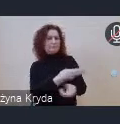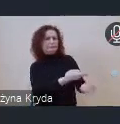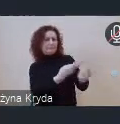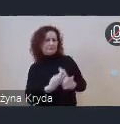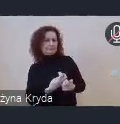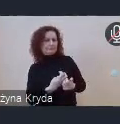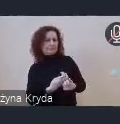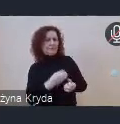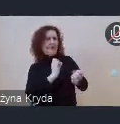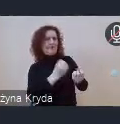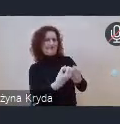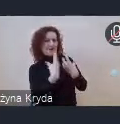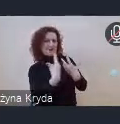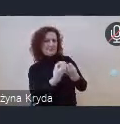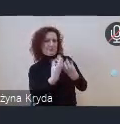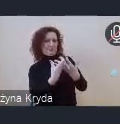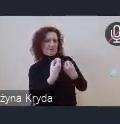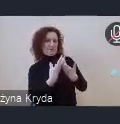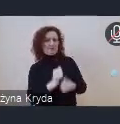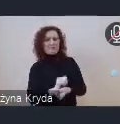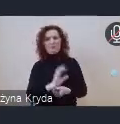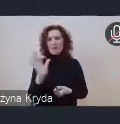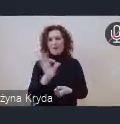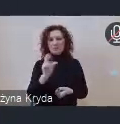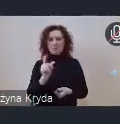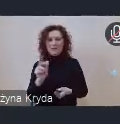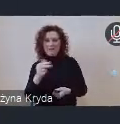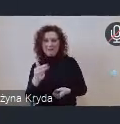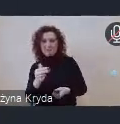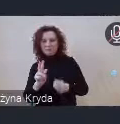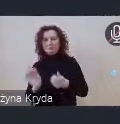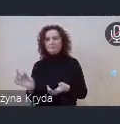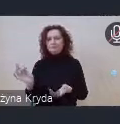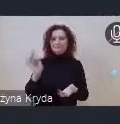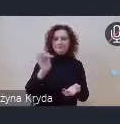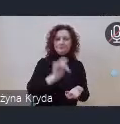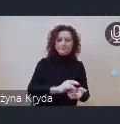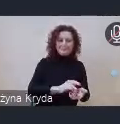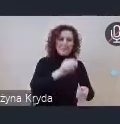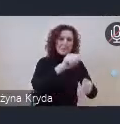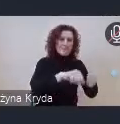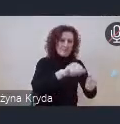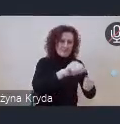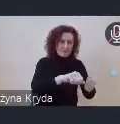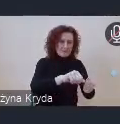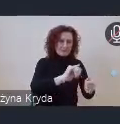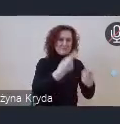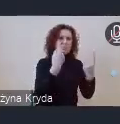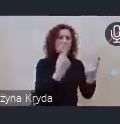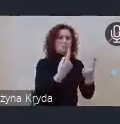jadą eksperci z teflonu na miejsce oglądają sytuację wspólnie z Urzędem szukałem rozwiązania